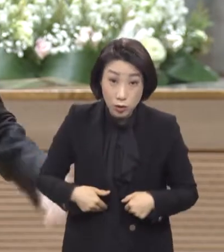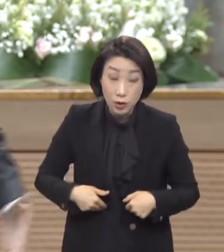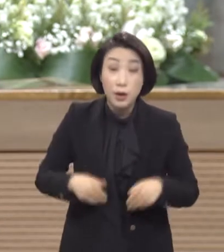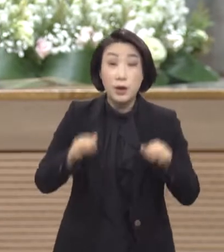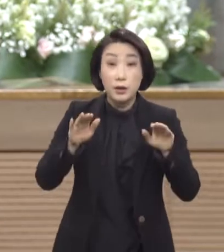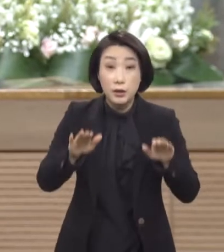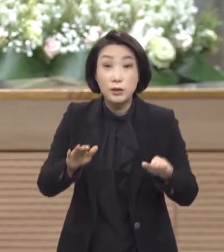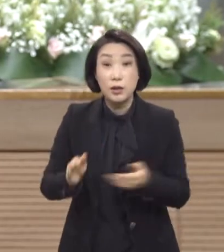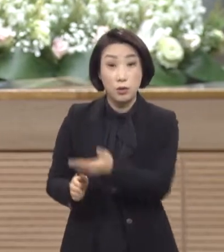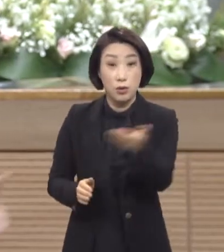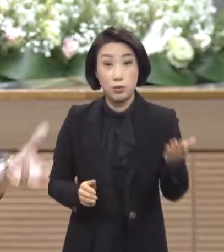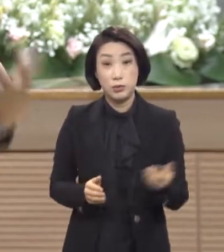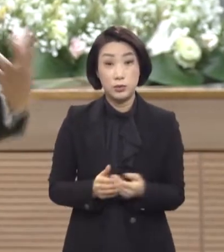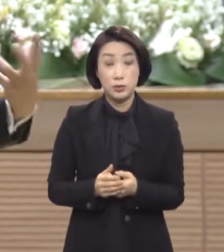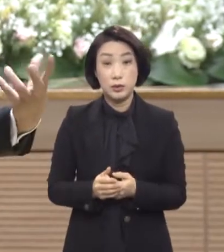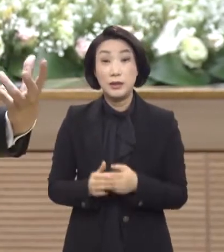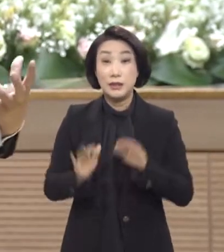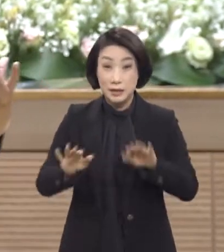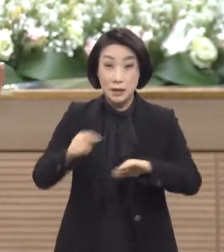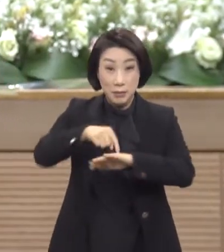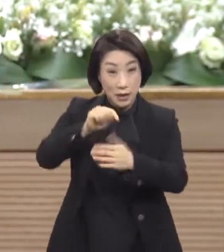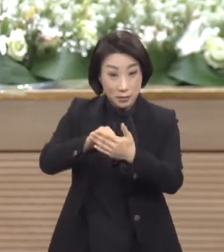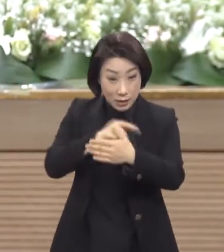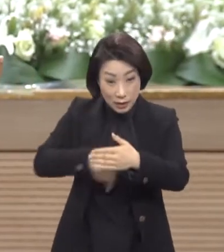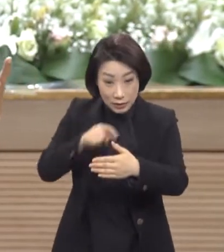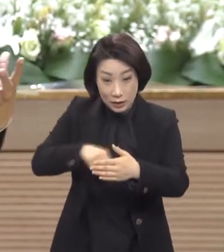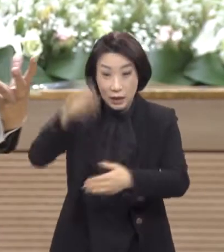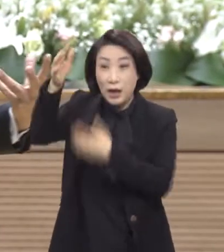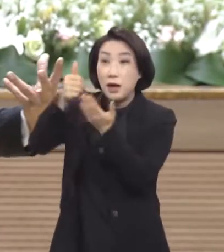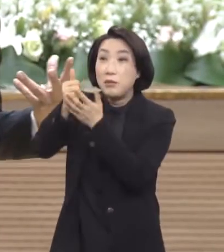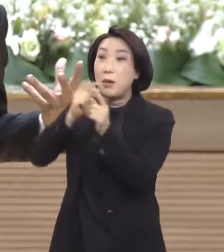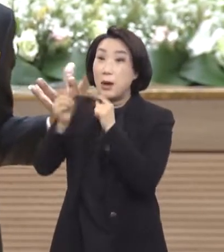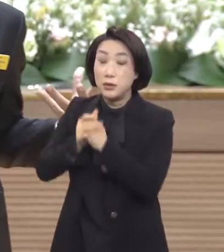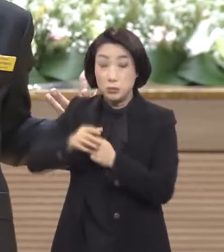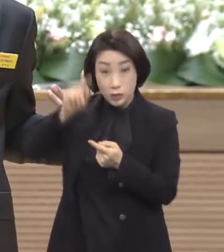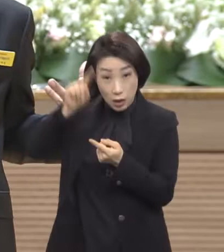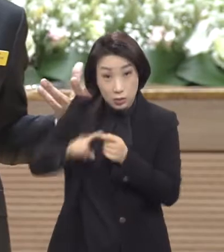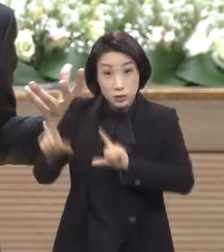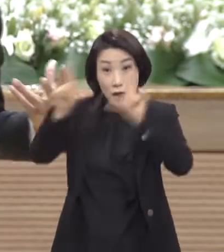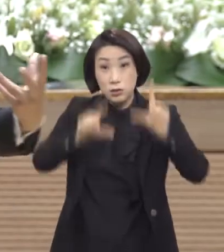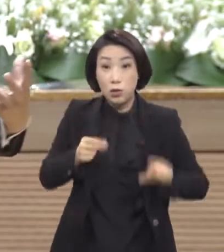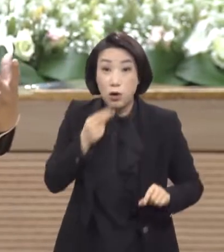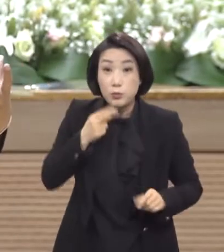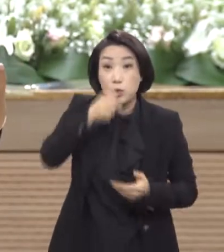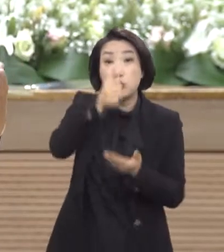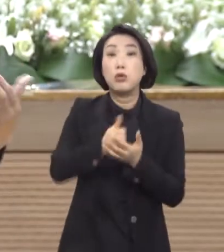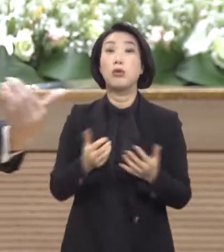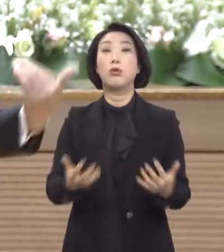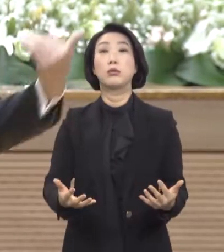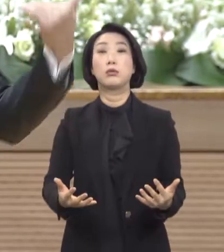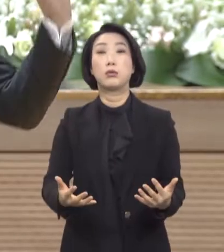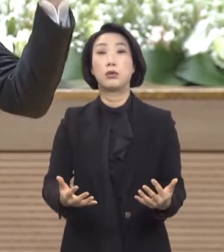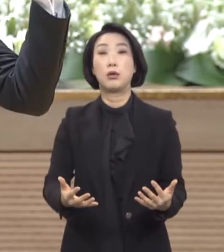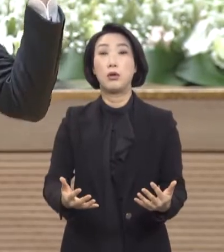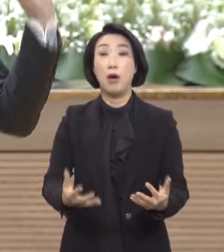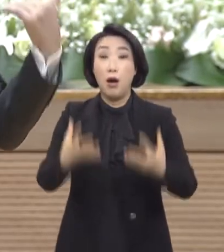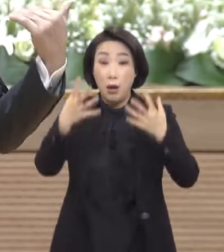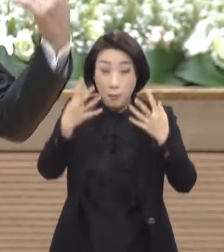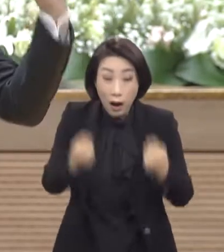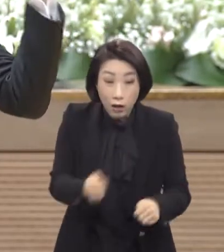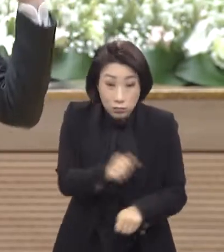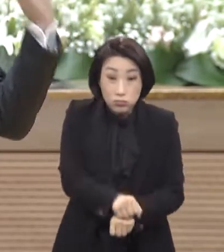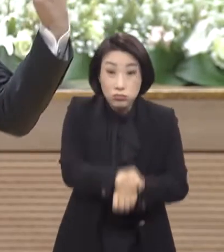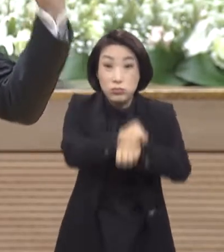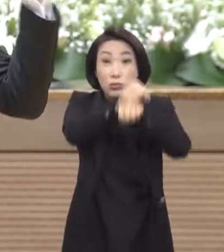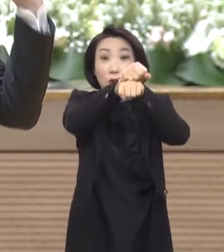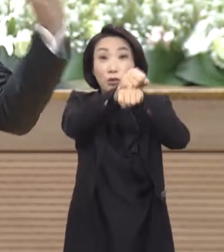근데 우리 속에 하나님 말씀대로 못 산 죄들이 많이